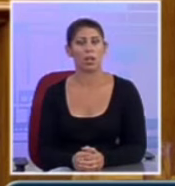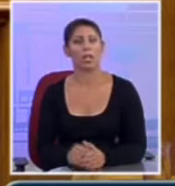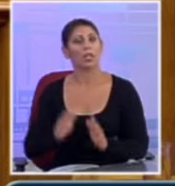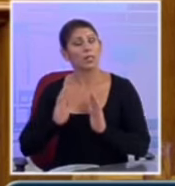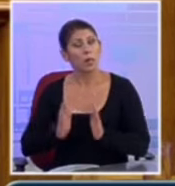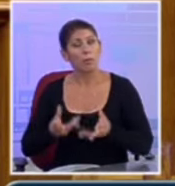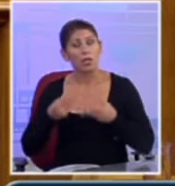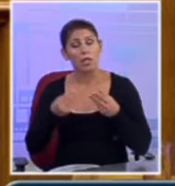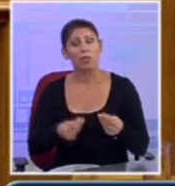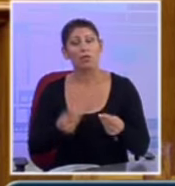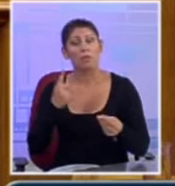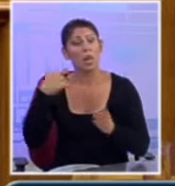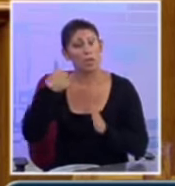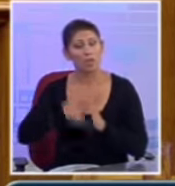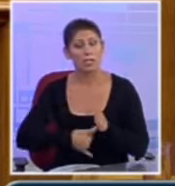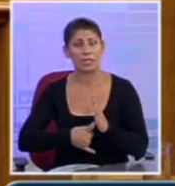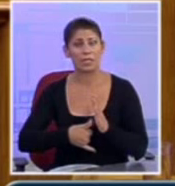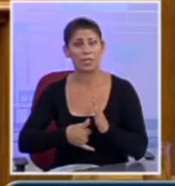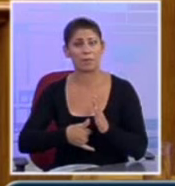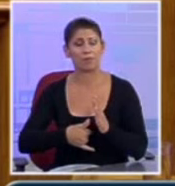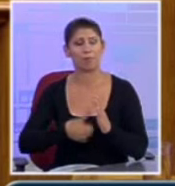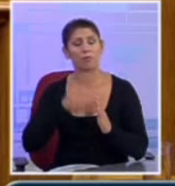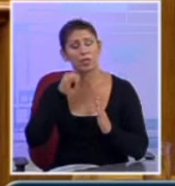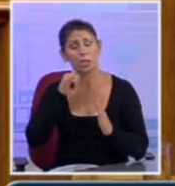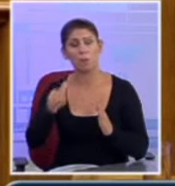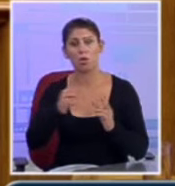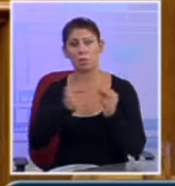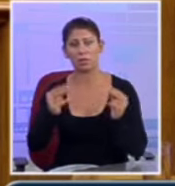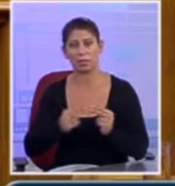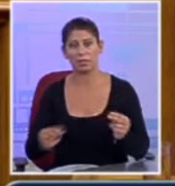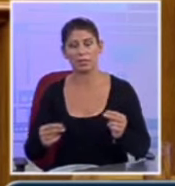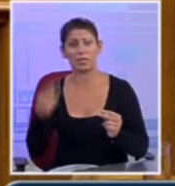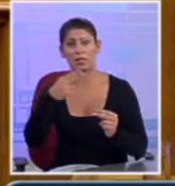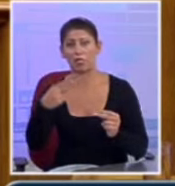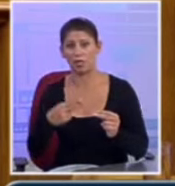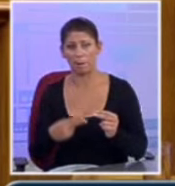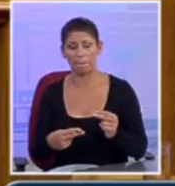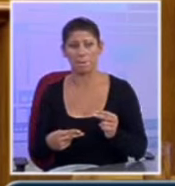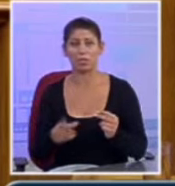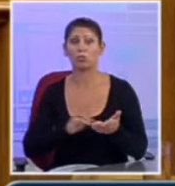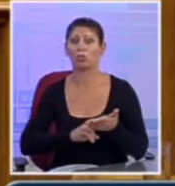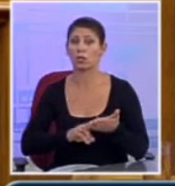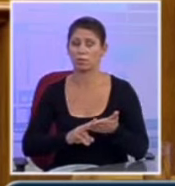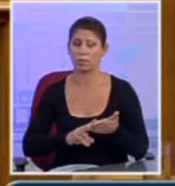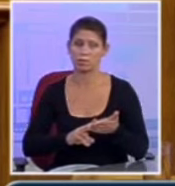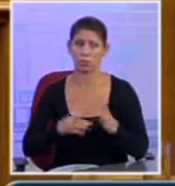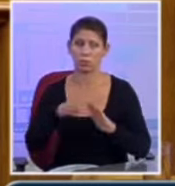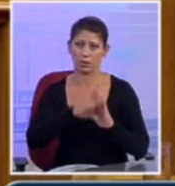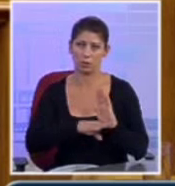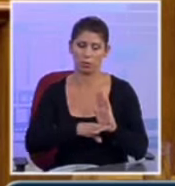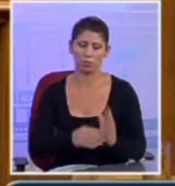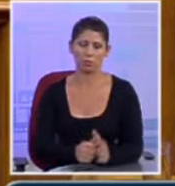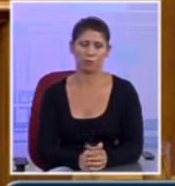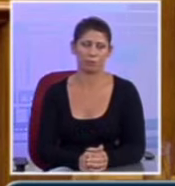να δοθεί μια ουσιαστική και μόνιμη λύση στα θέματα του ασφαλιστικού